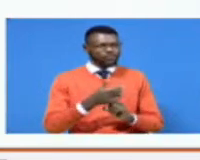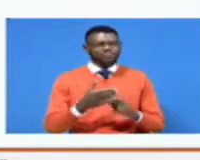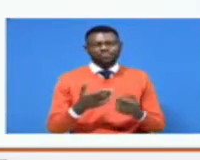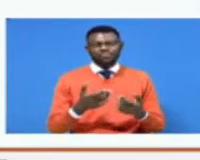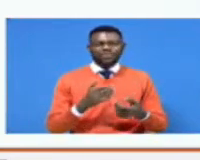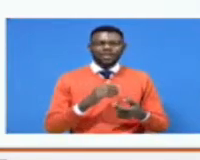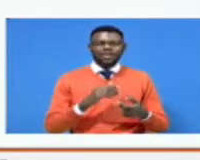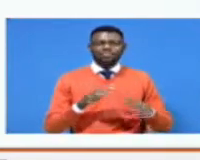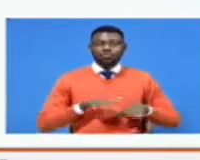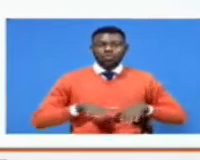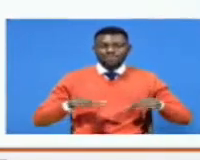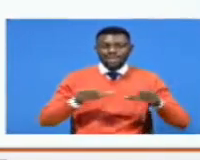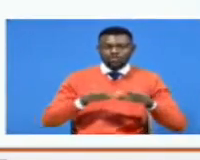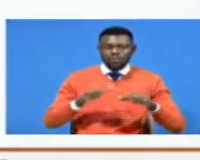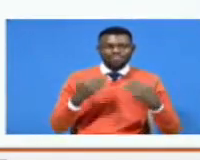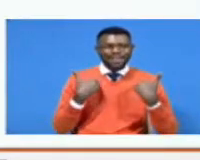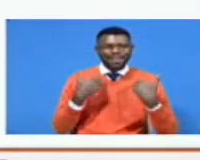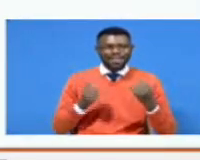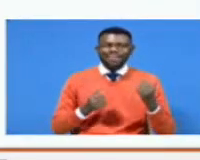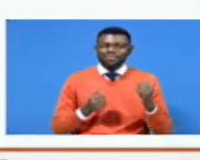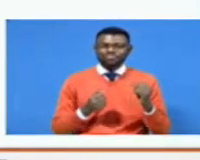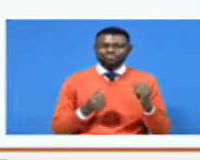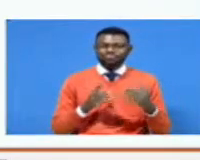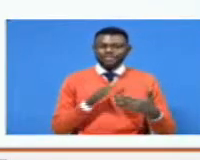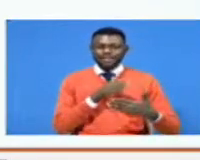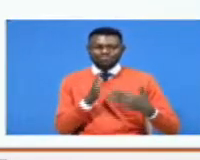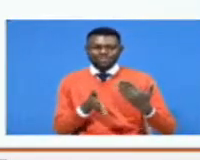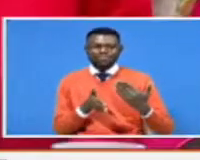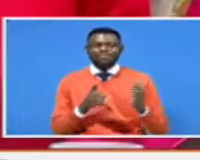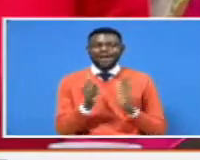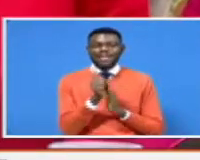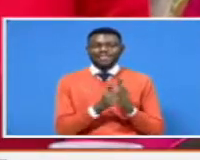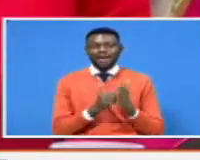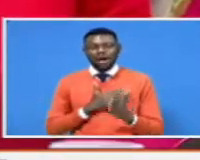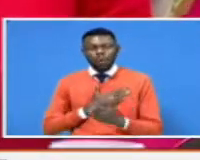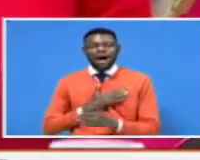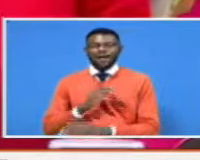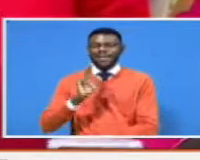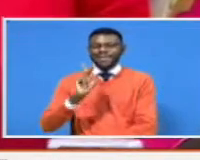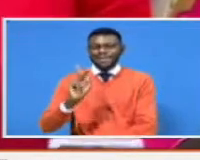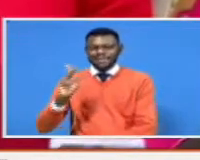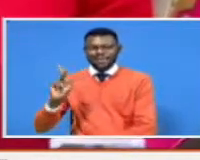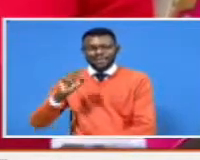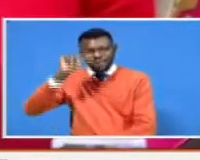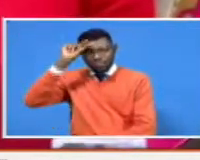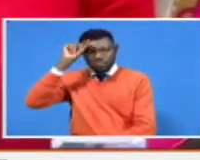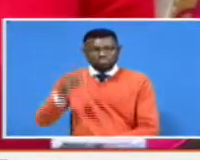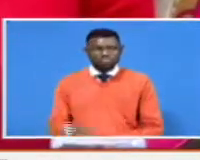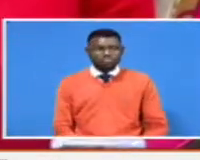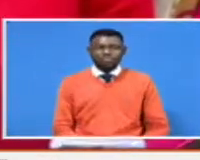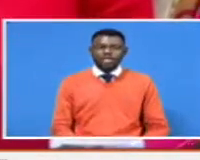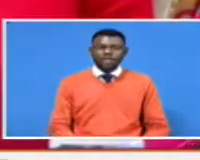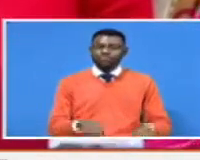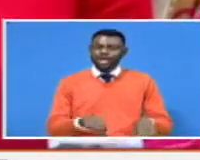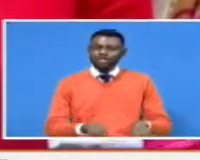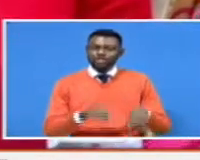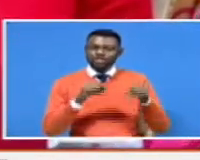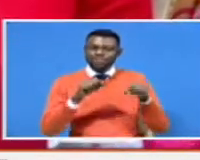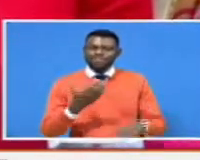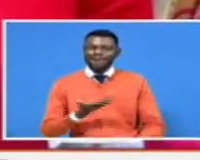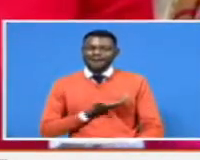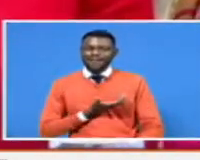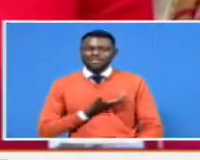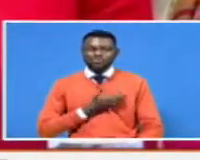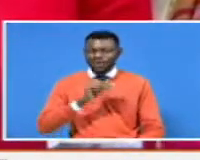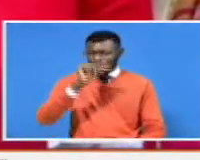which is the key agenda of this Kenya Kwanza government. Kwa upande wake, mwenyekiti wa baraza la magavana, ambaye